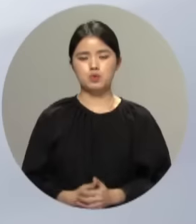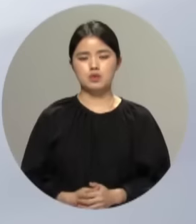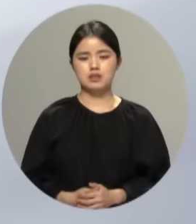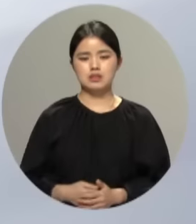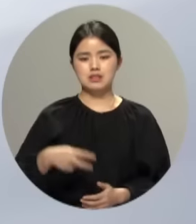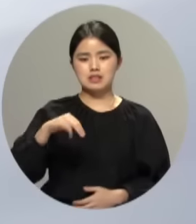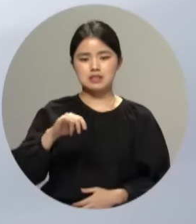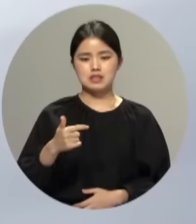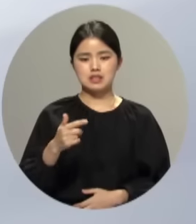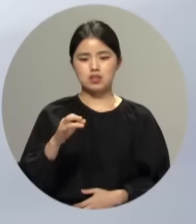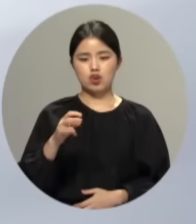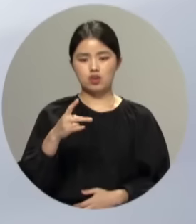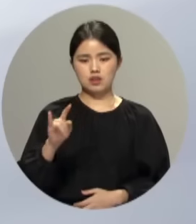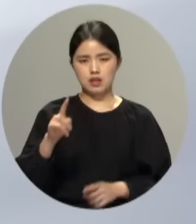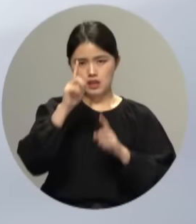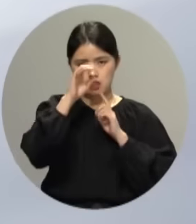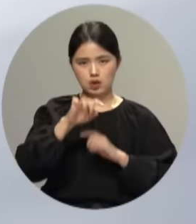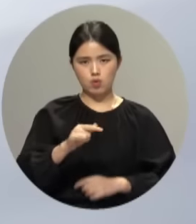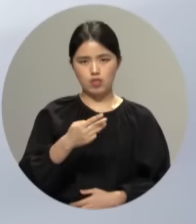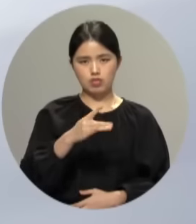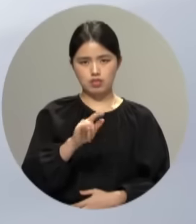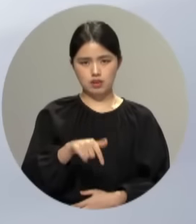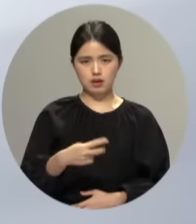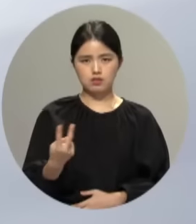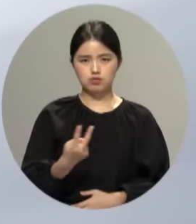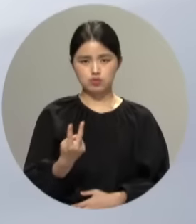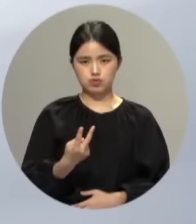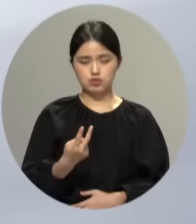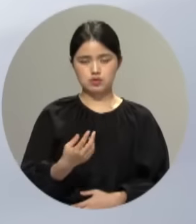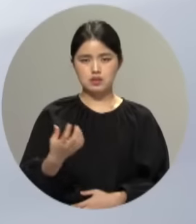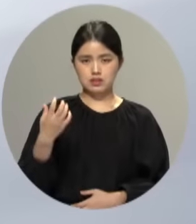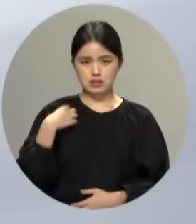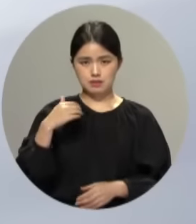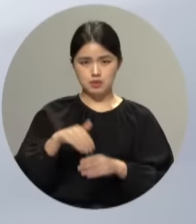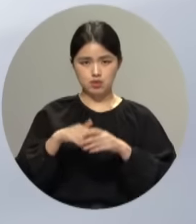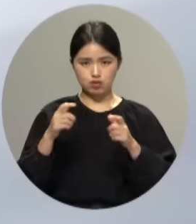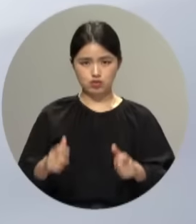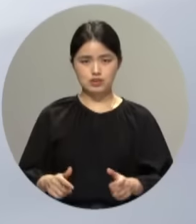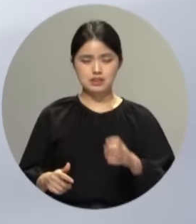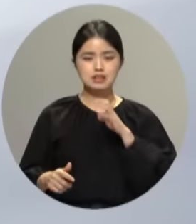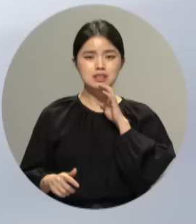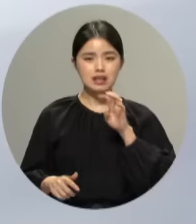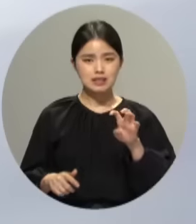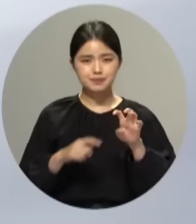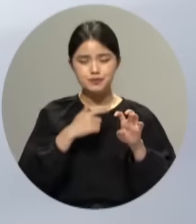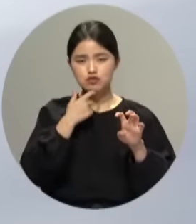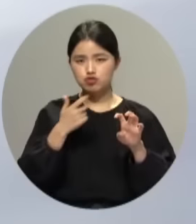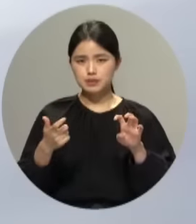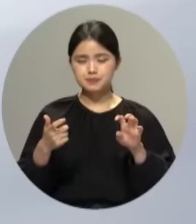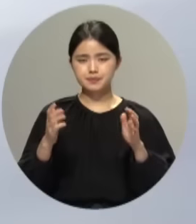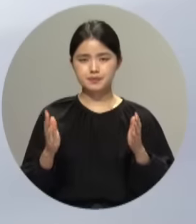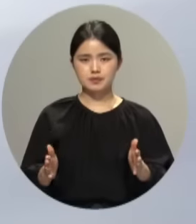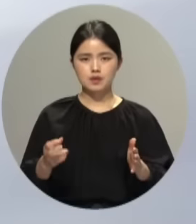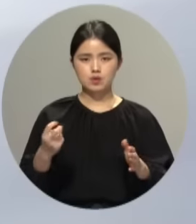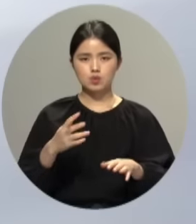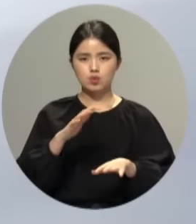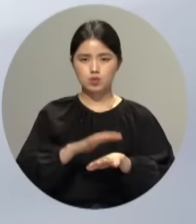신영대 후보와 이원택 후보 모두 각 선거구에서 40대에서 60대와 농임산물